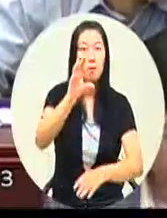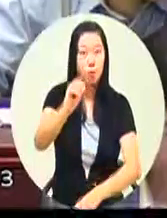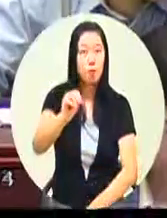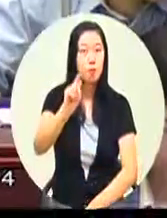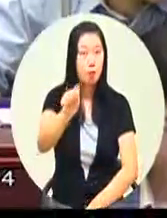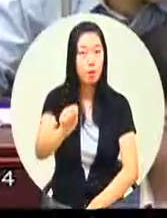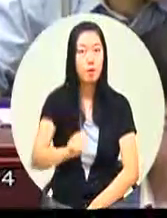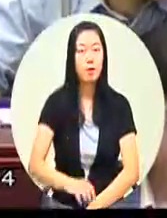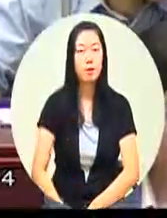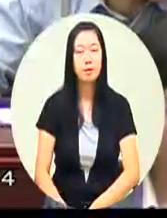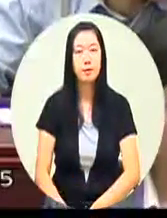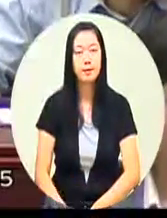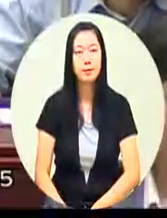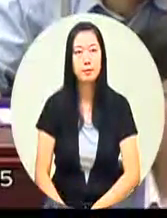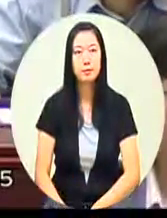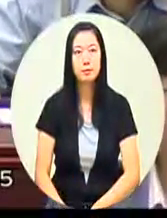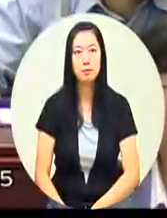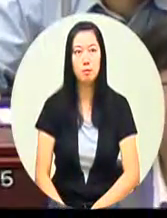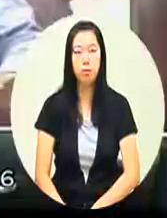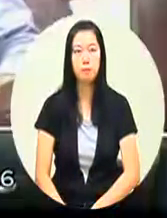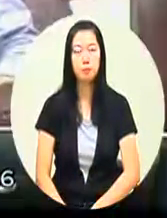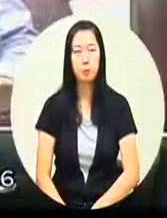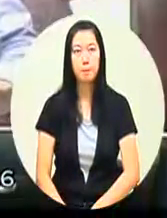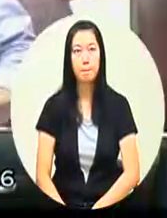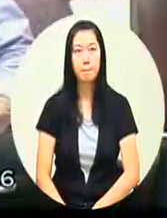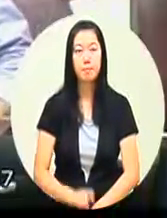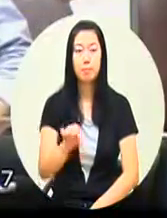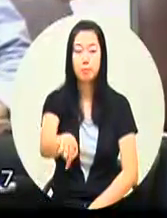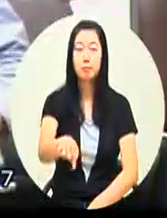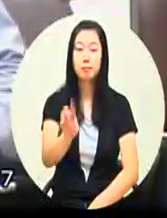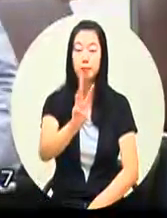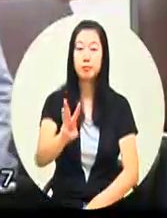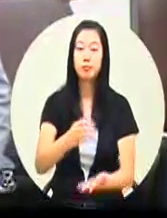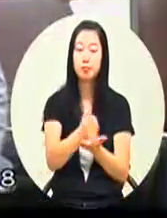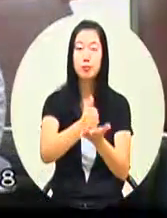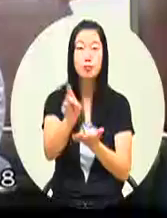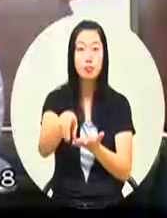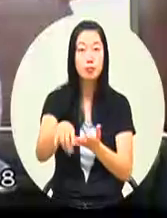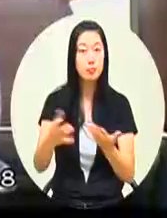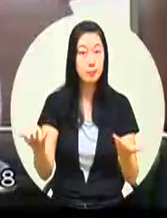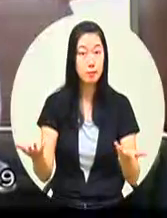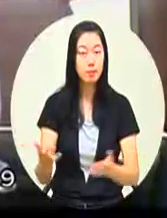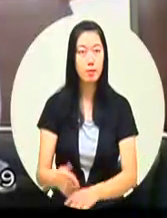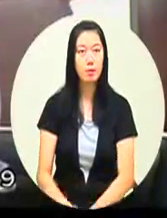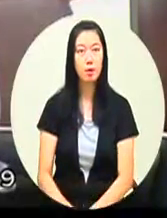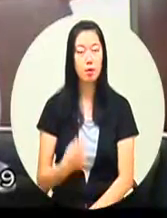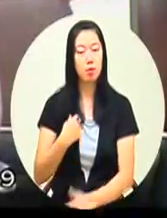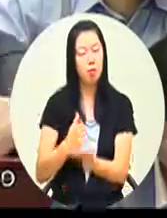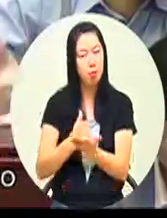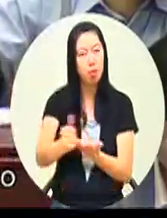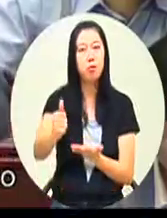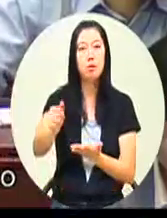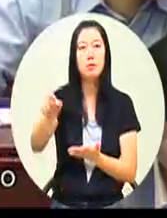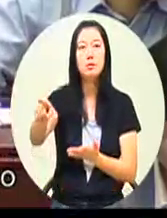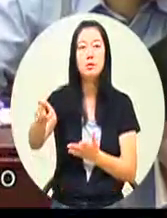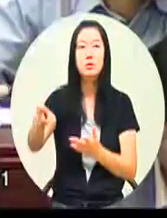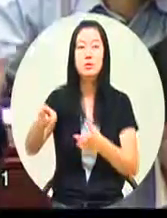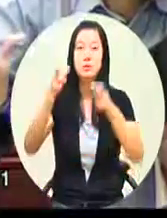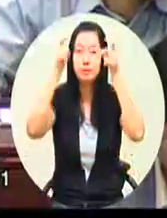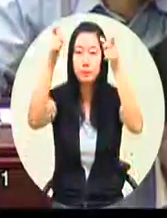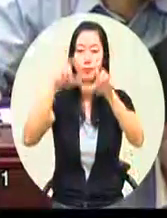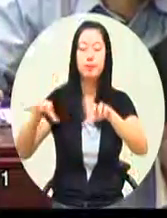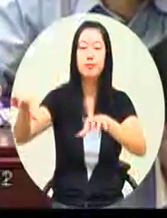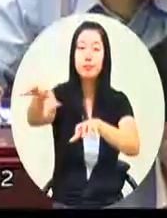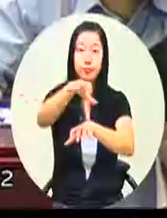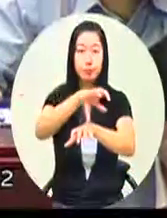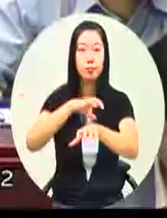是新的最近的。 啊，这十万吨是直接也怎么处理？ 我们就直接就是送到我们就是大高雄地区，我们